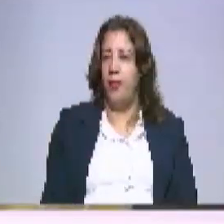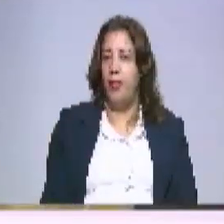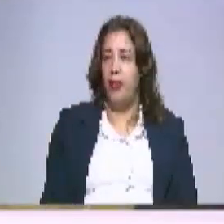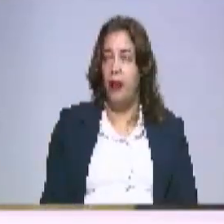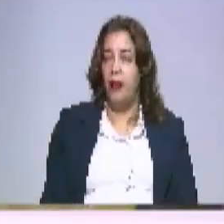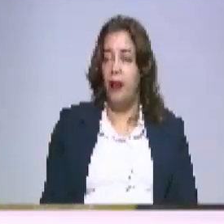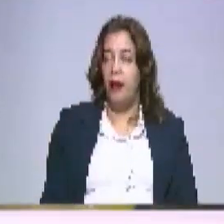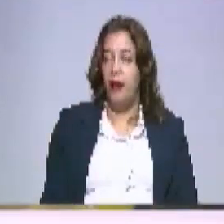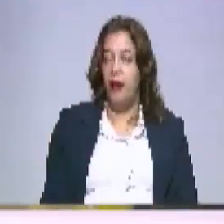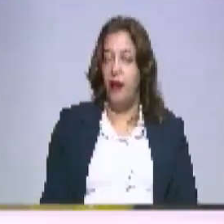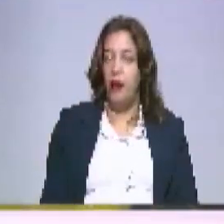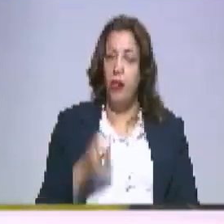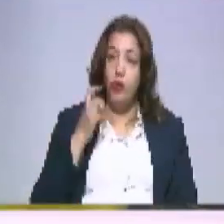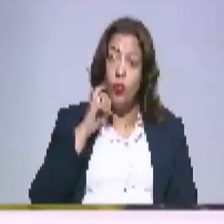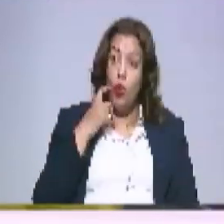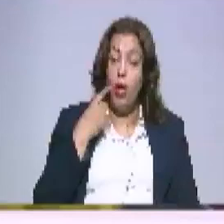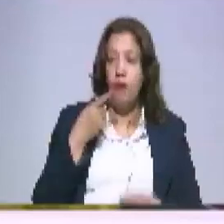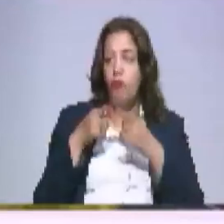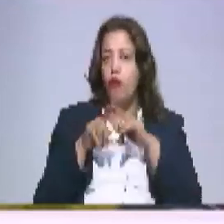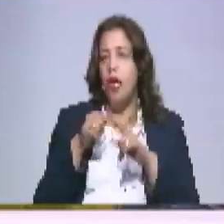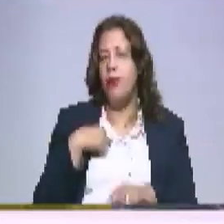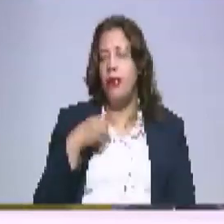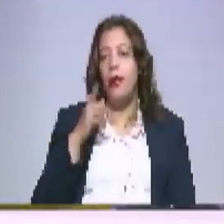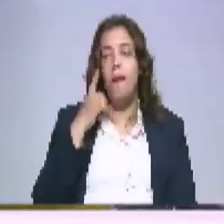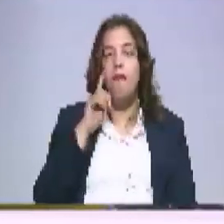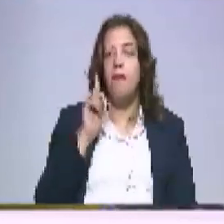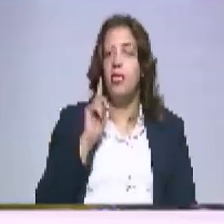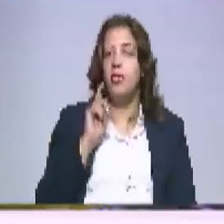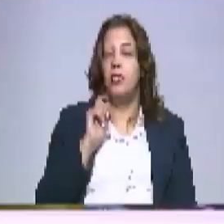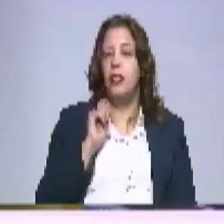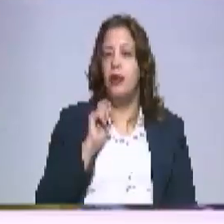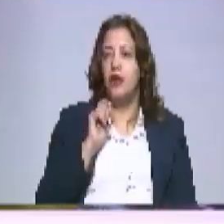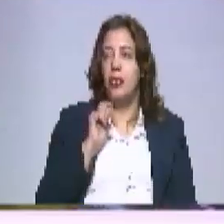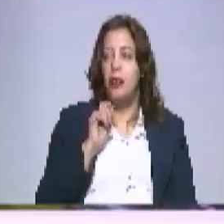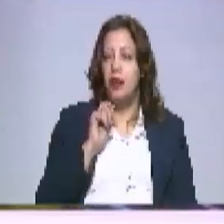حطيت قد ايه سكر يا شيف؟ بصي هو ده كيس